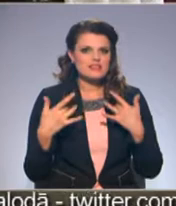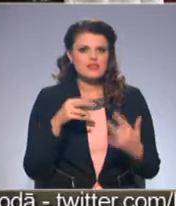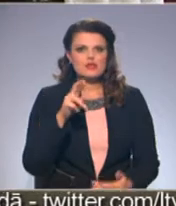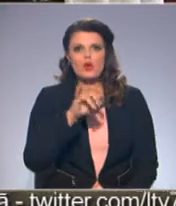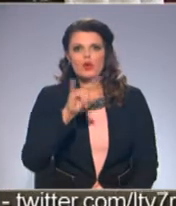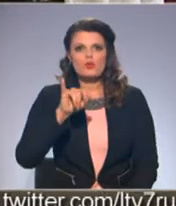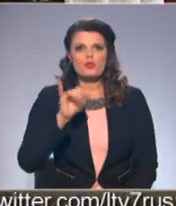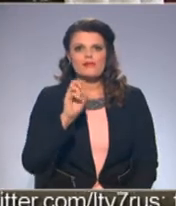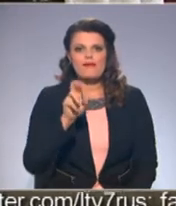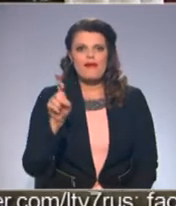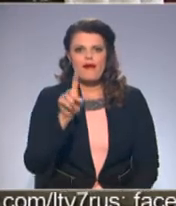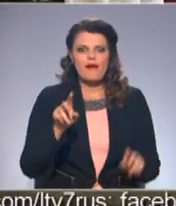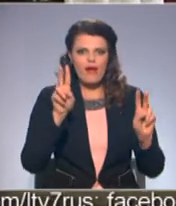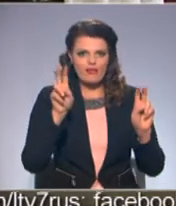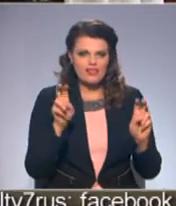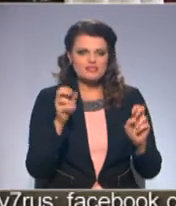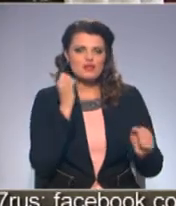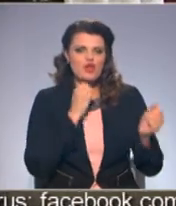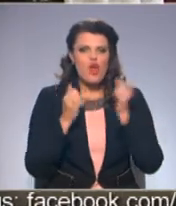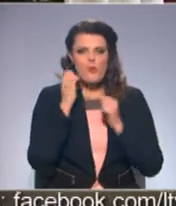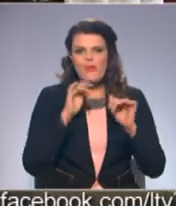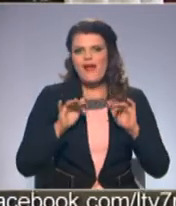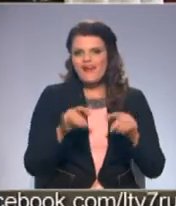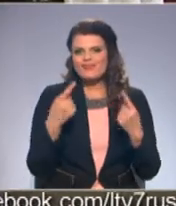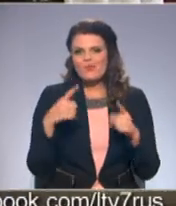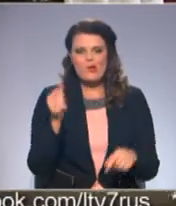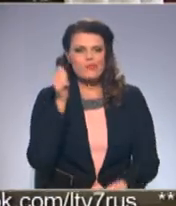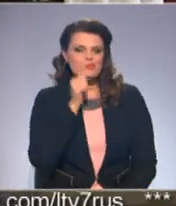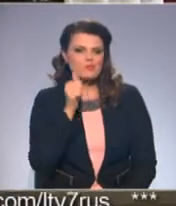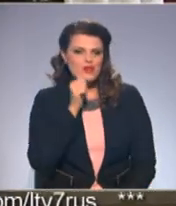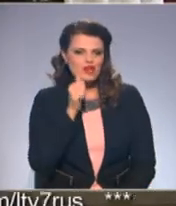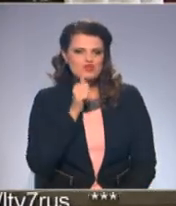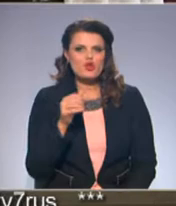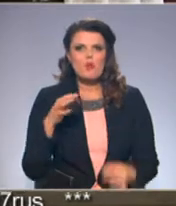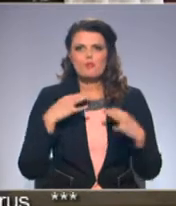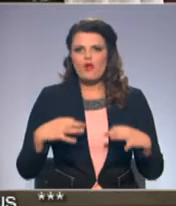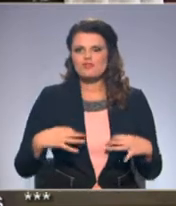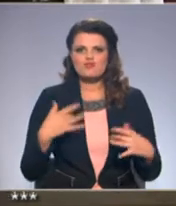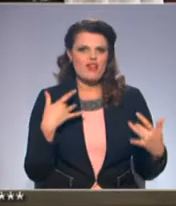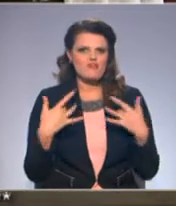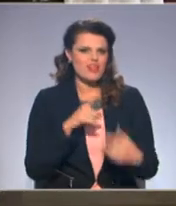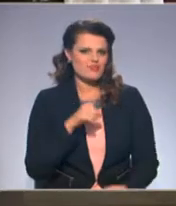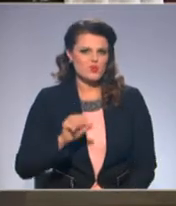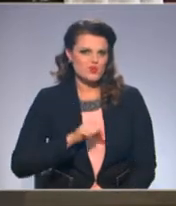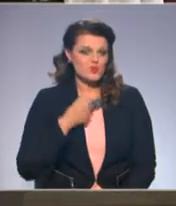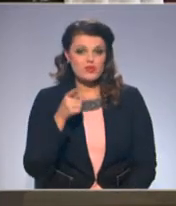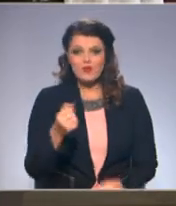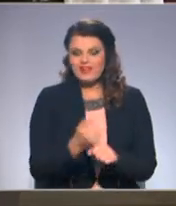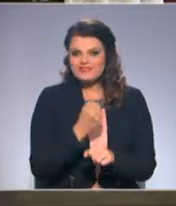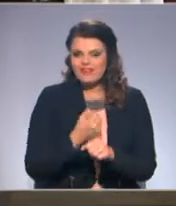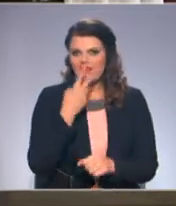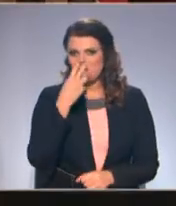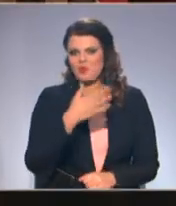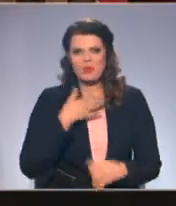tāda situācija komēdija, ko bieži vien profesionāliem teātriem ir grūtības ar konkrētu šo žanru un šādu spēles veidu, nu, bija ārkārtīgi